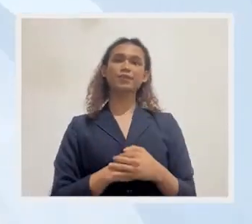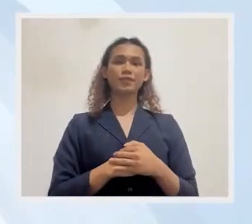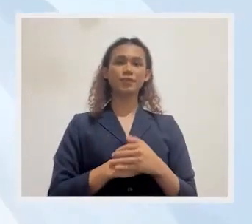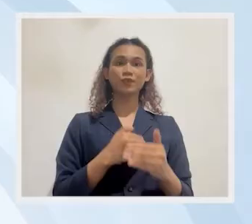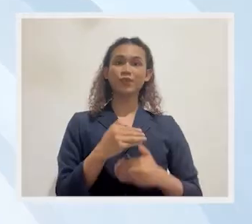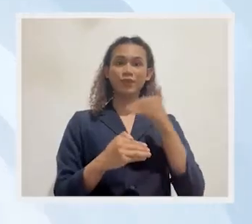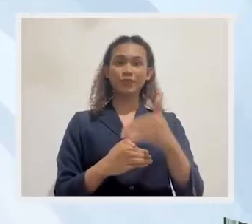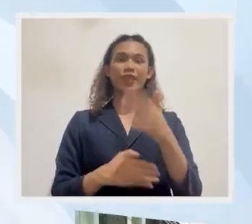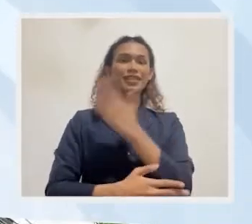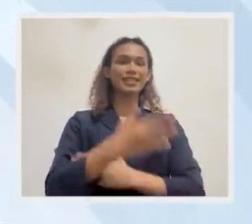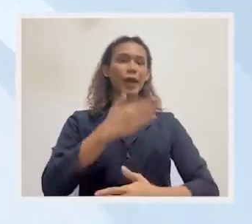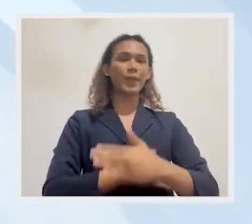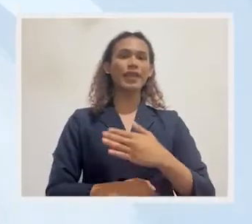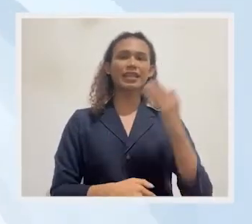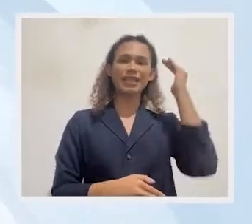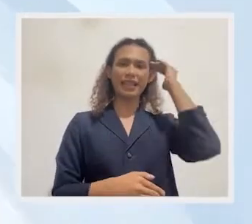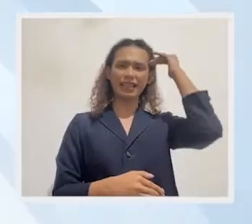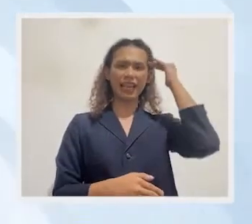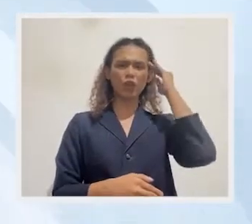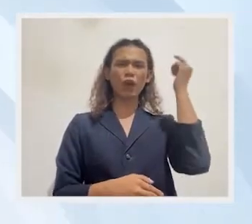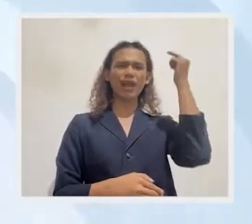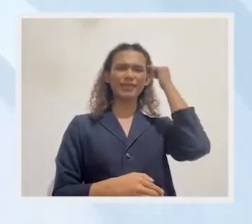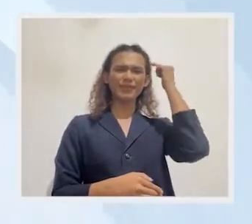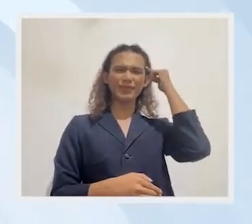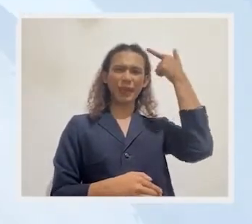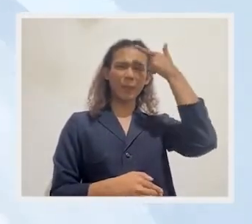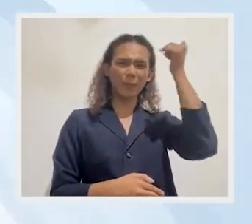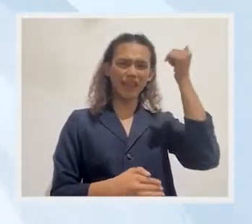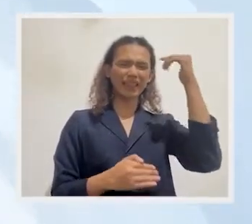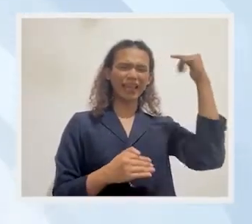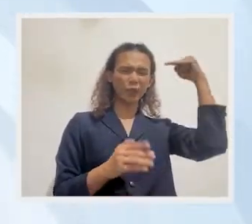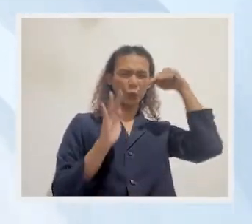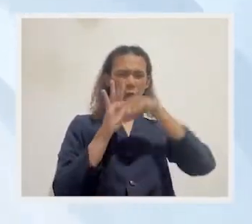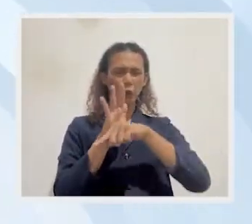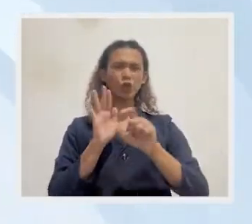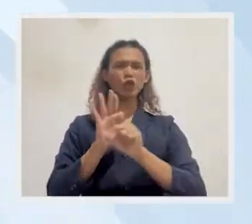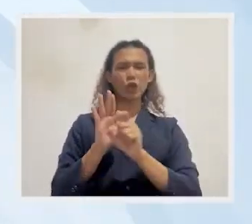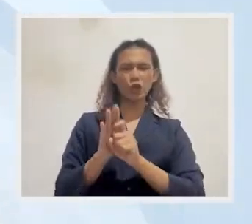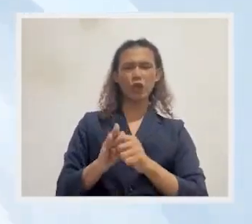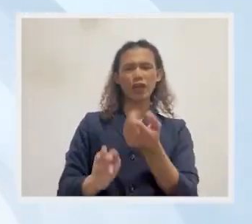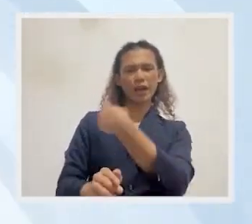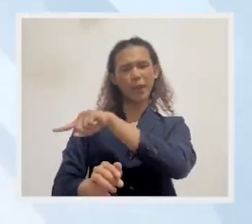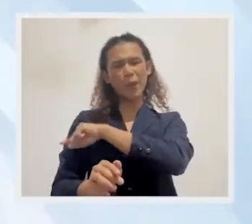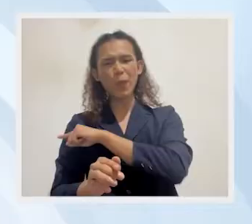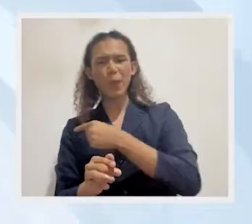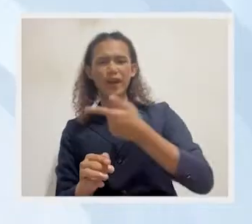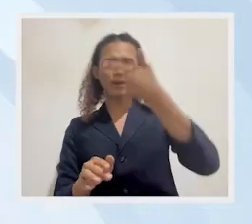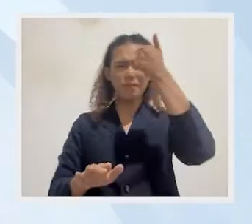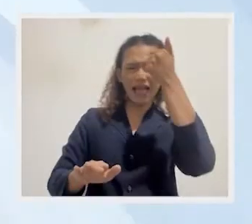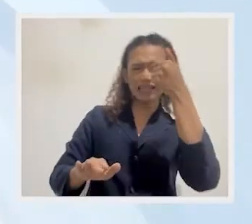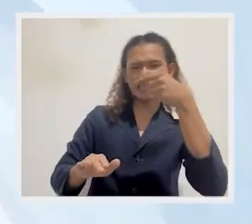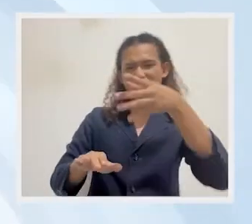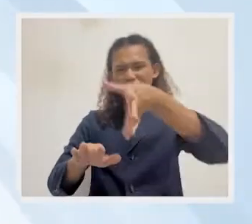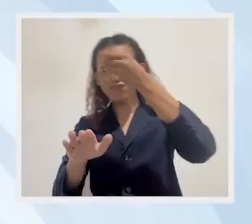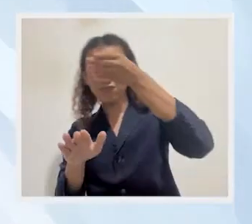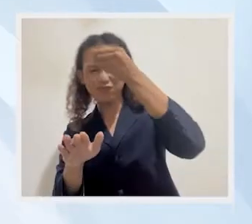Disabilitas intelektual melibatkan penurunan fungsi kognitif seperti kemampuan belajar, pemahaman, dan